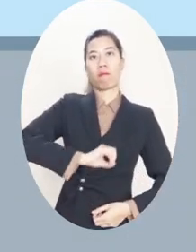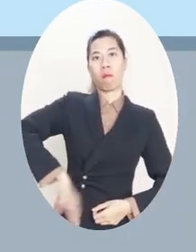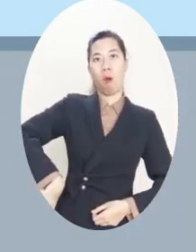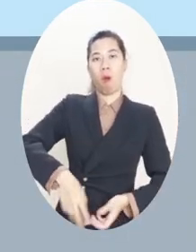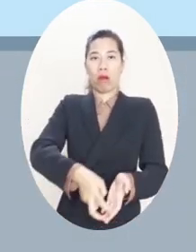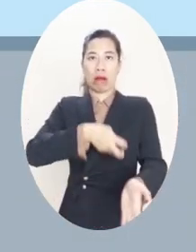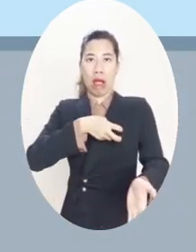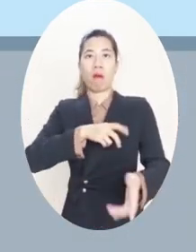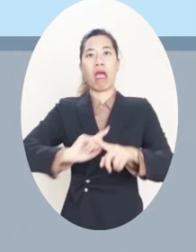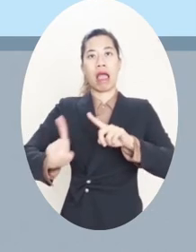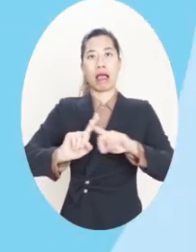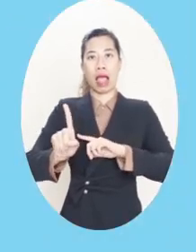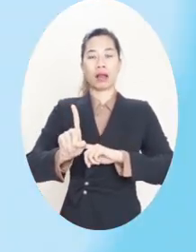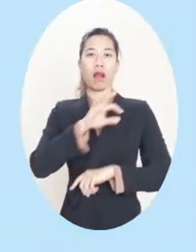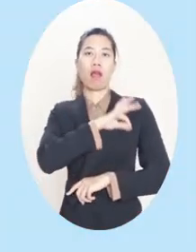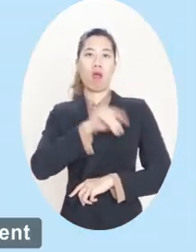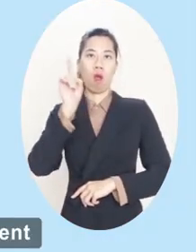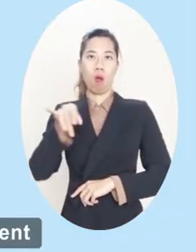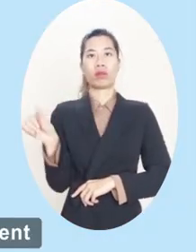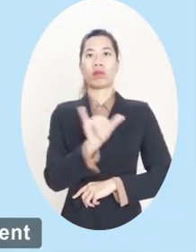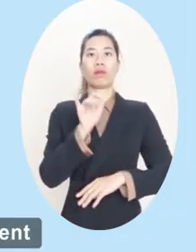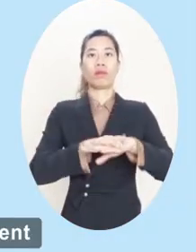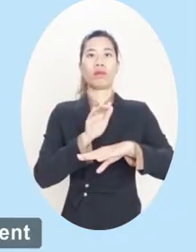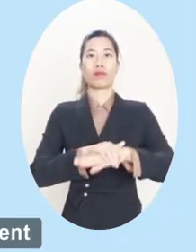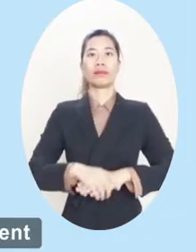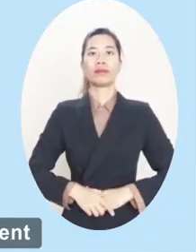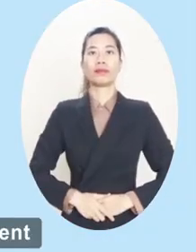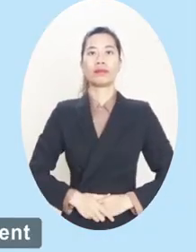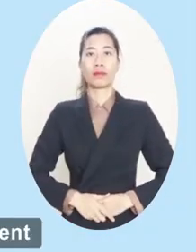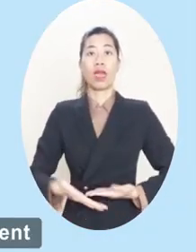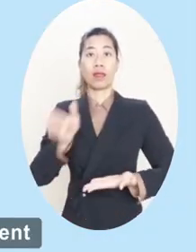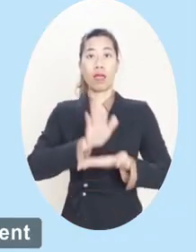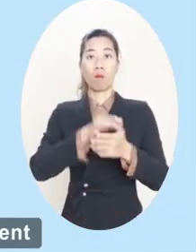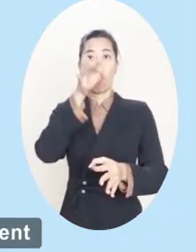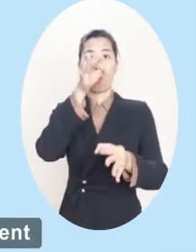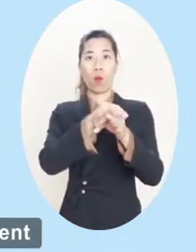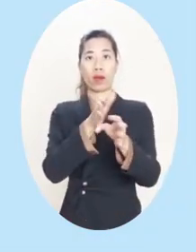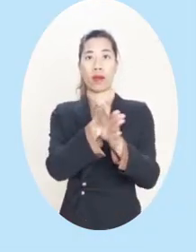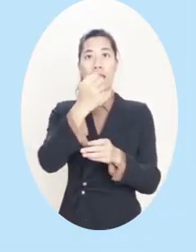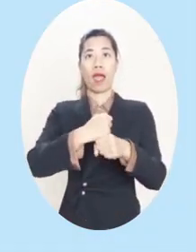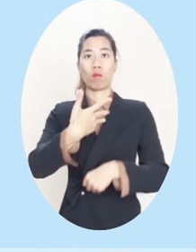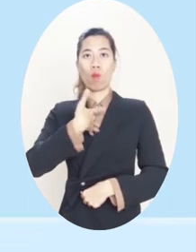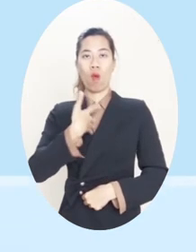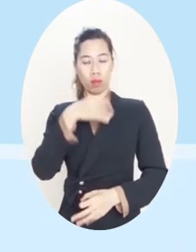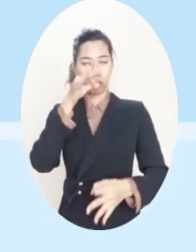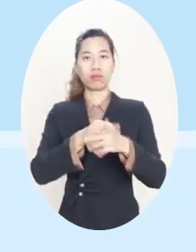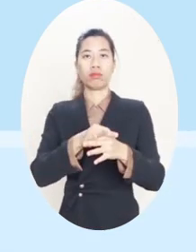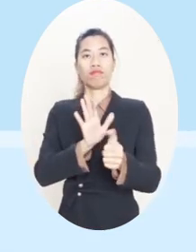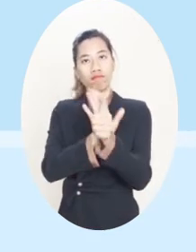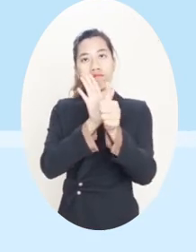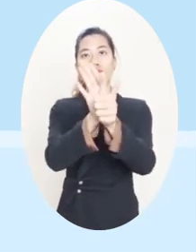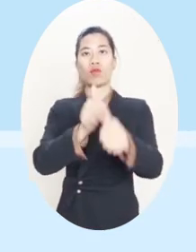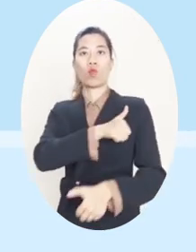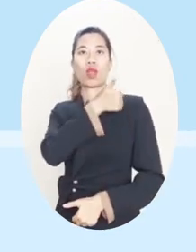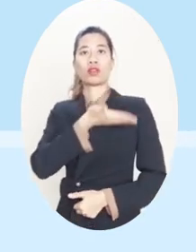lưu, phá thai bệnh lý. Thứ hai, thúc đẩy quyền tự quyết về công việc của người lao động.